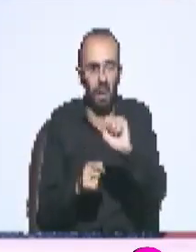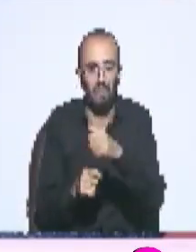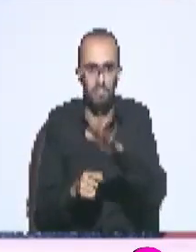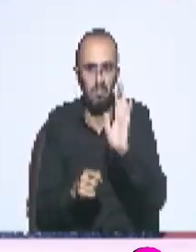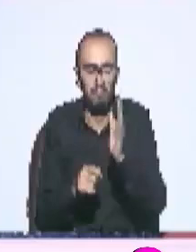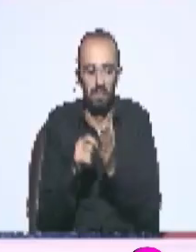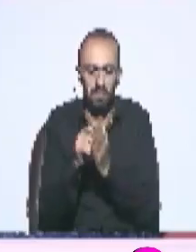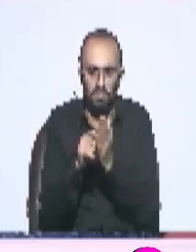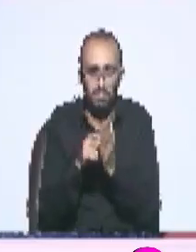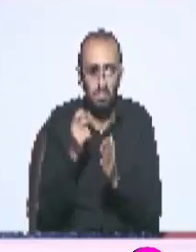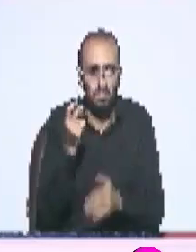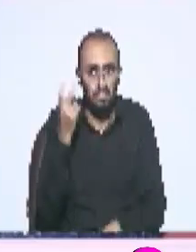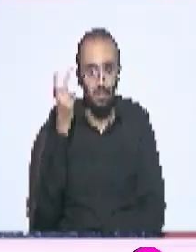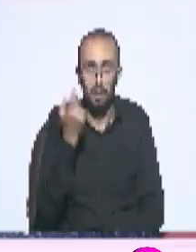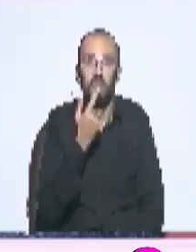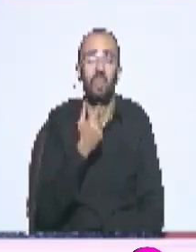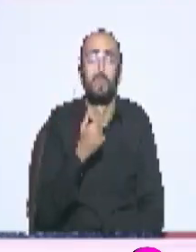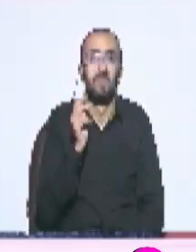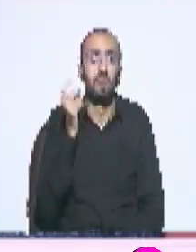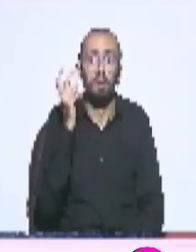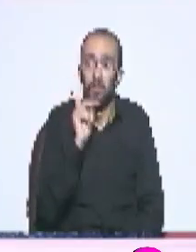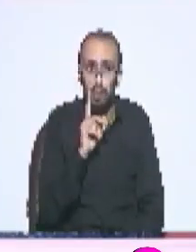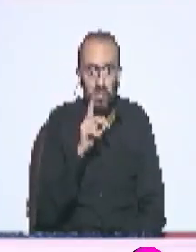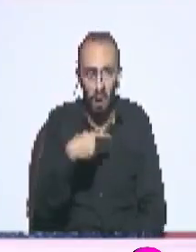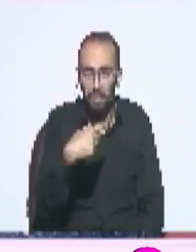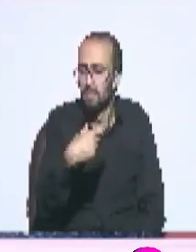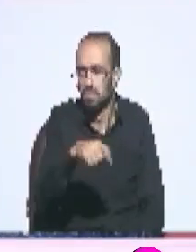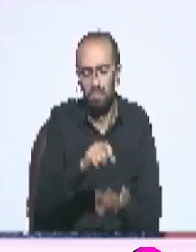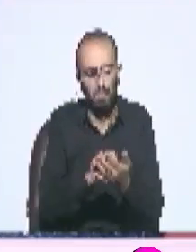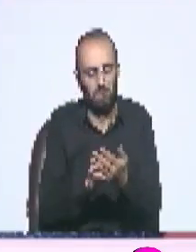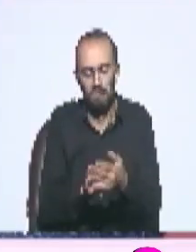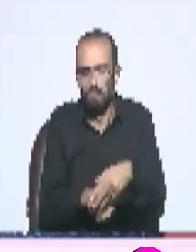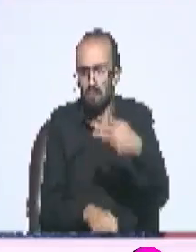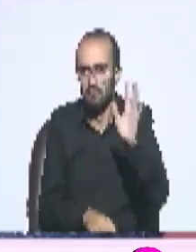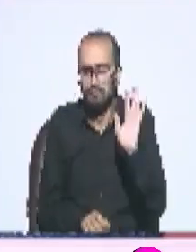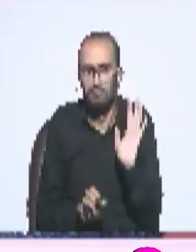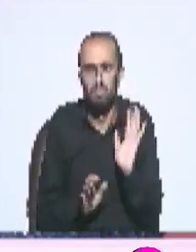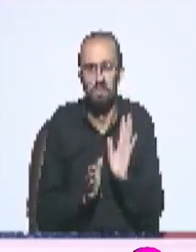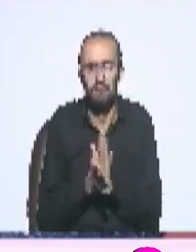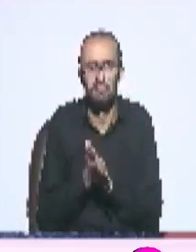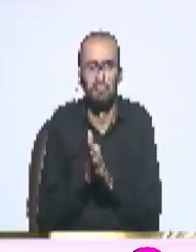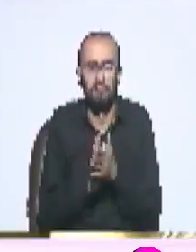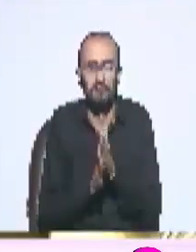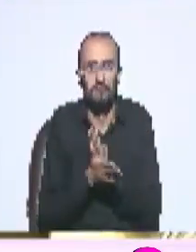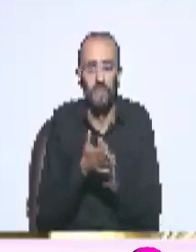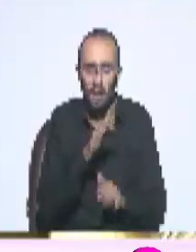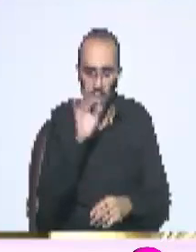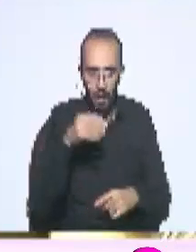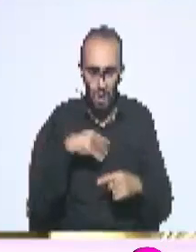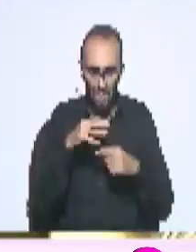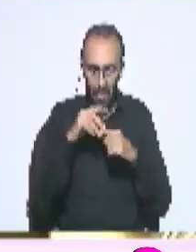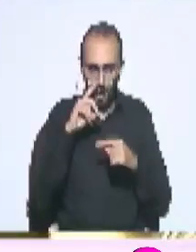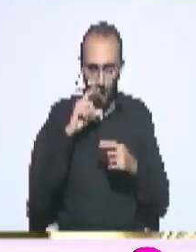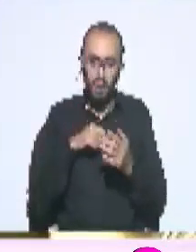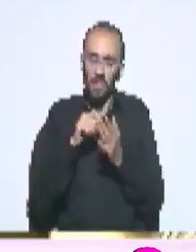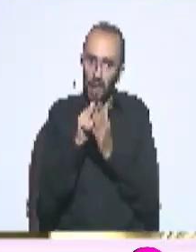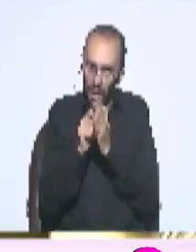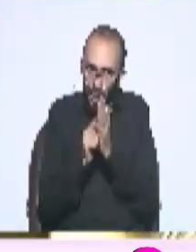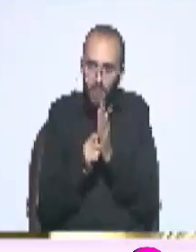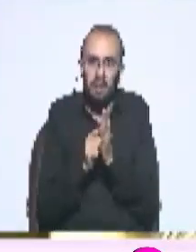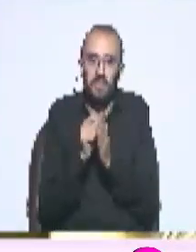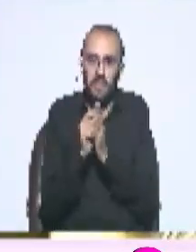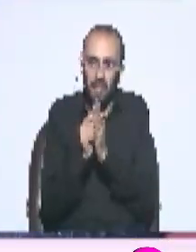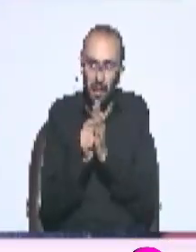الحاجه اللي محتاج راي اسالني لا بتشوفي تغيير حتى لو انا ماثر في حق نفسي في حاجه اكتبها برض طبعا